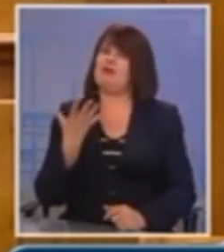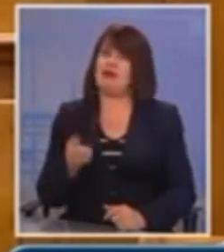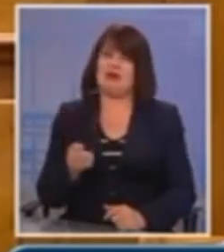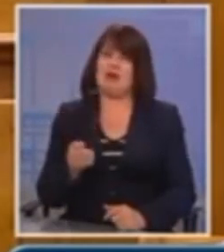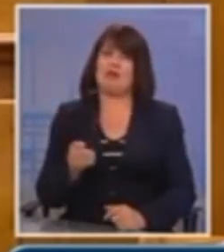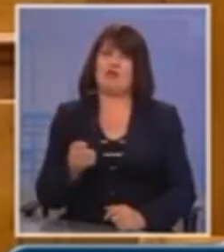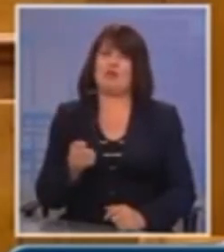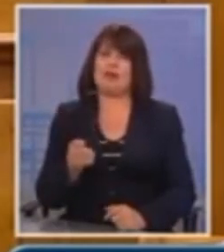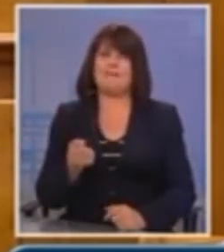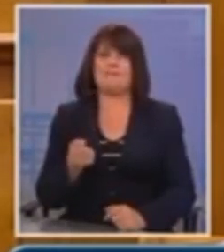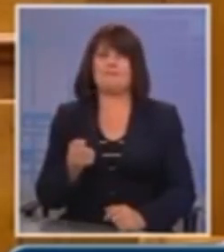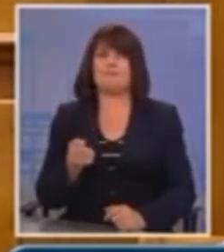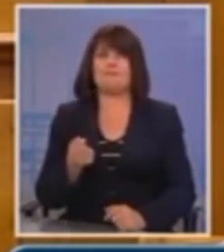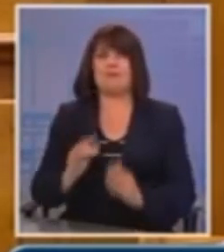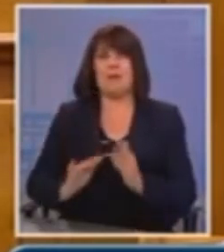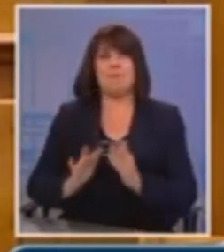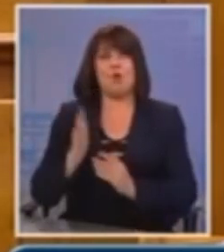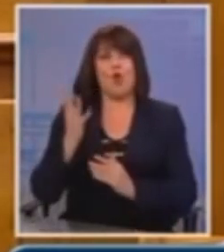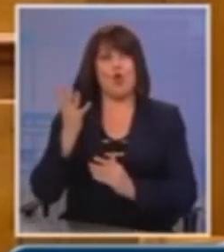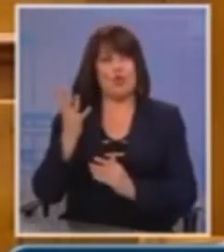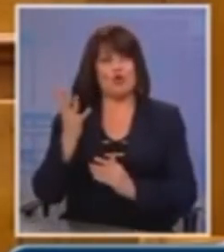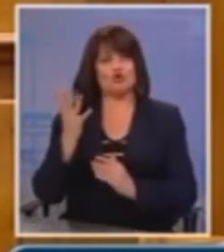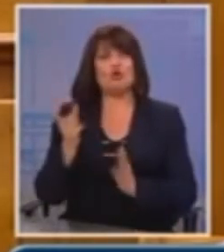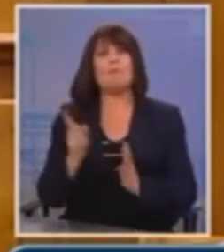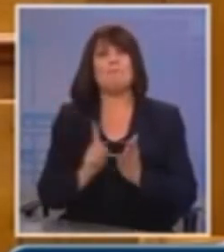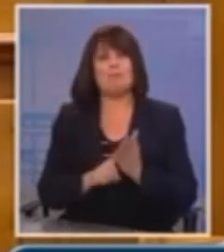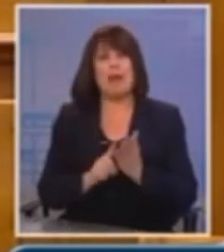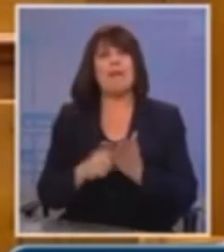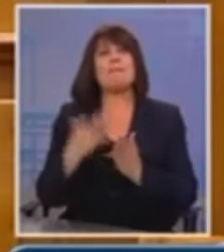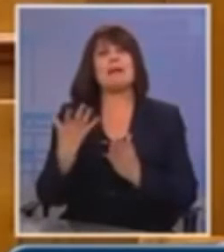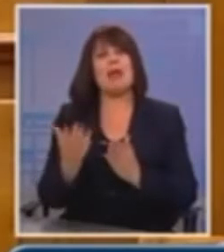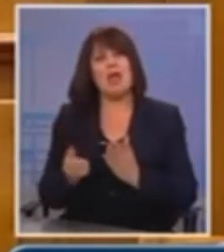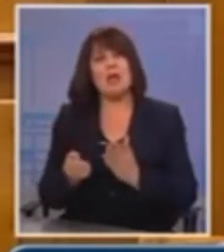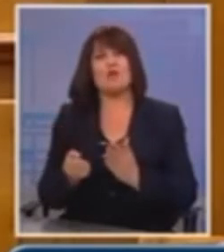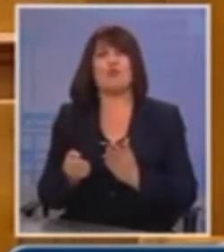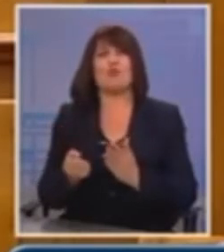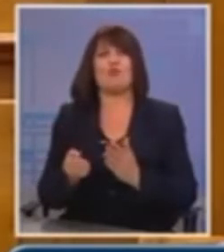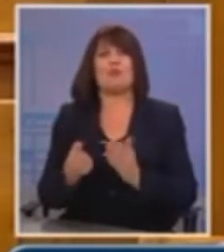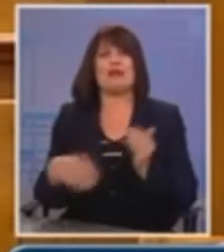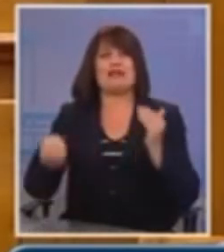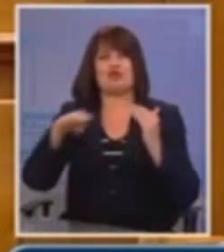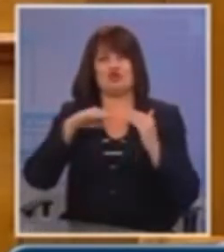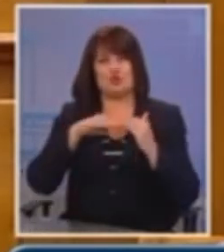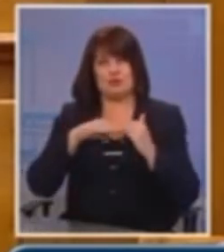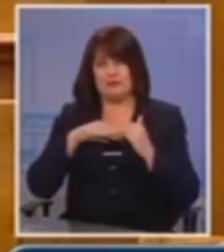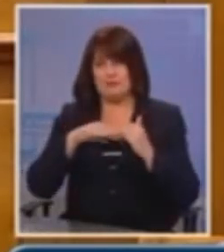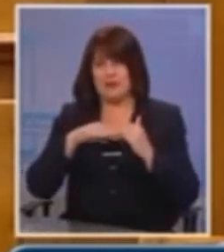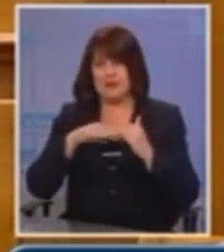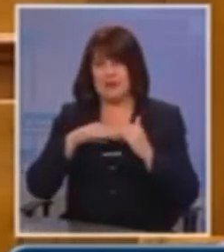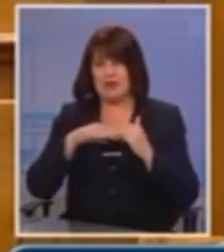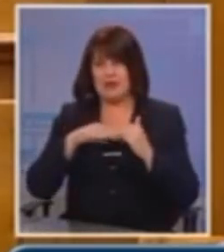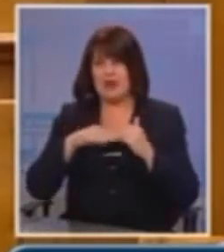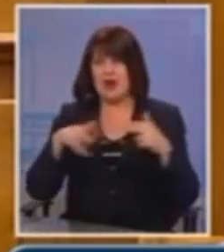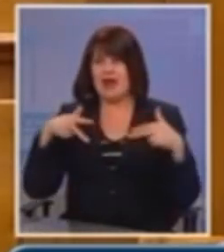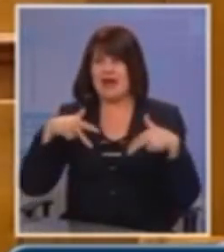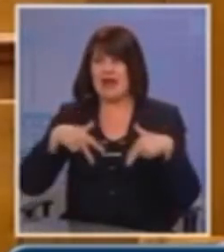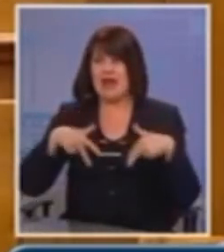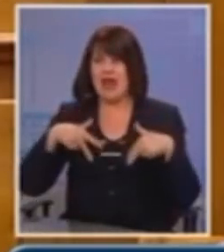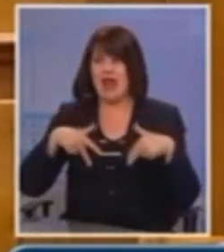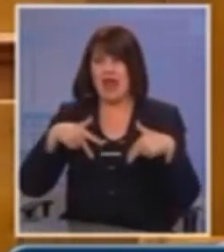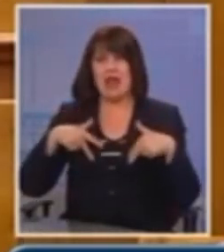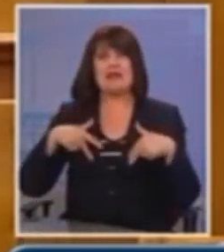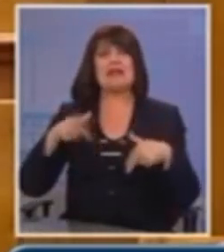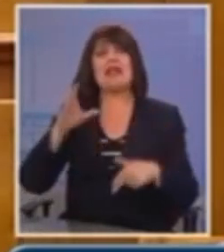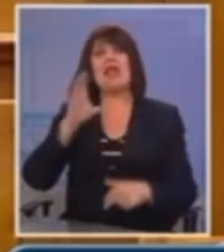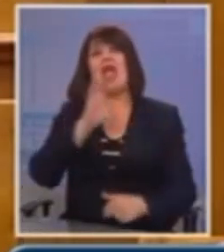υπάρξει ευημερία πρέπει να υπάρξει ισοτιμία των κρατών και των